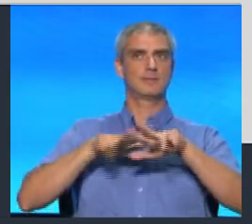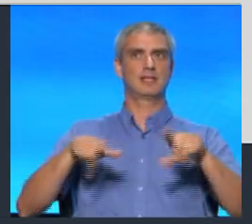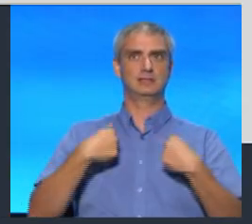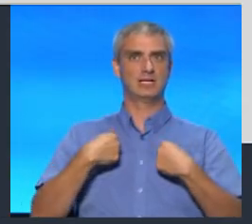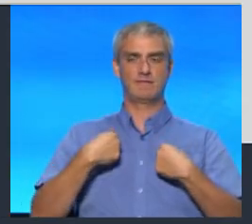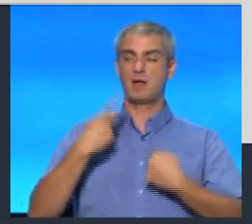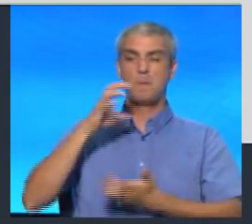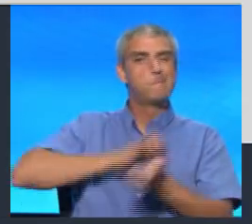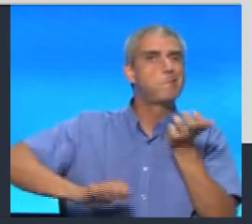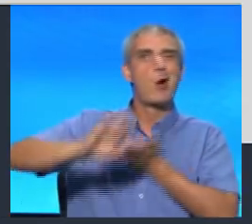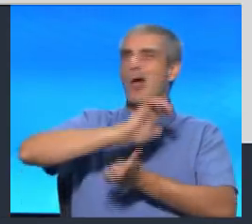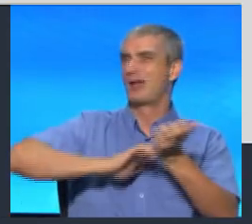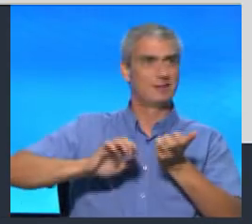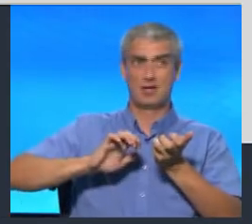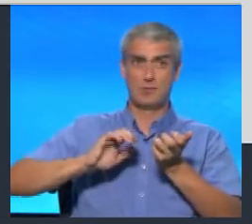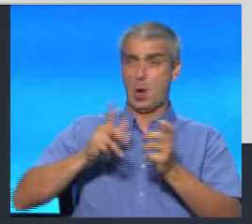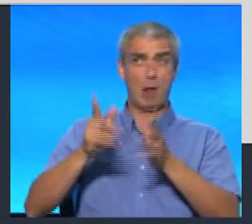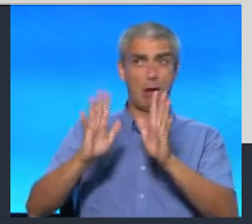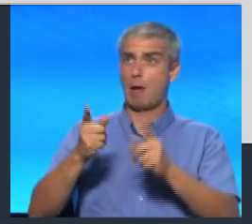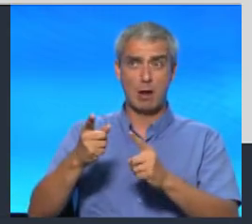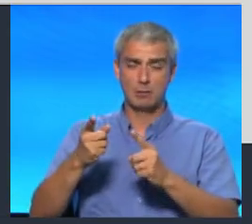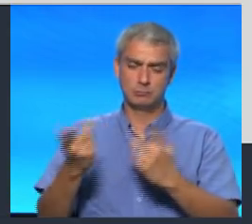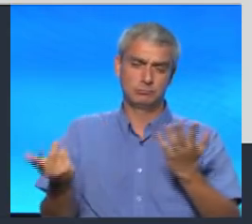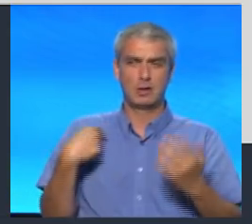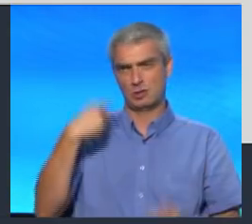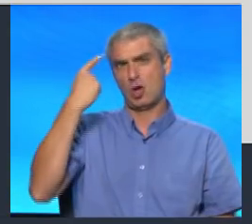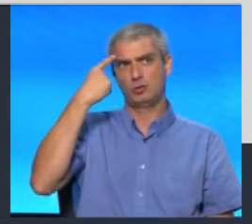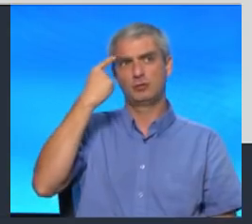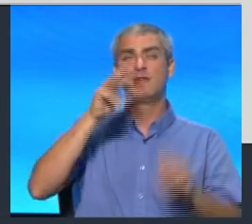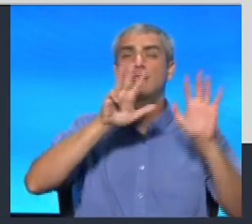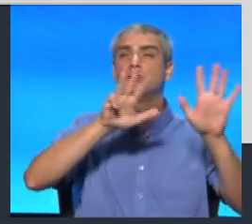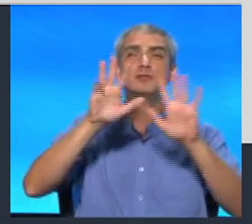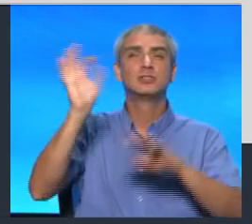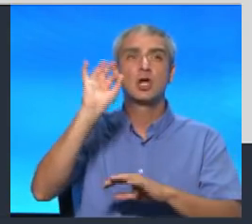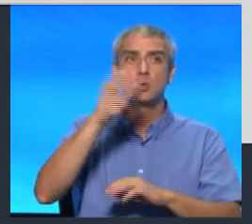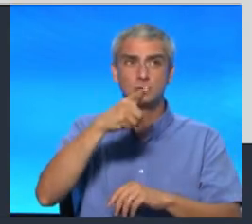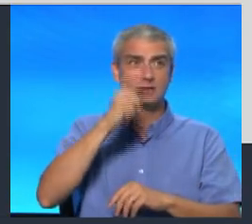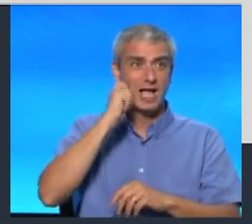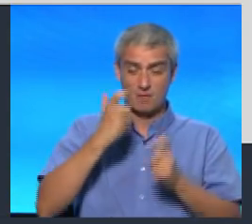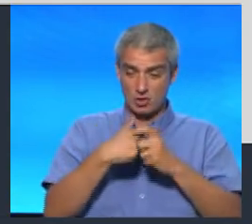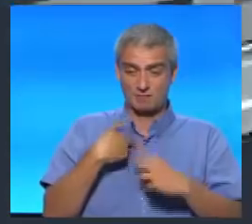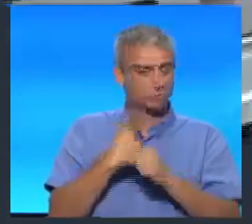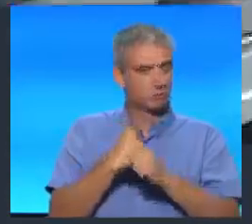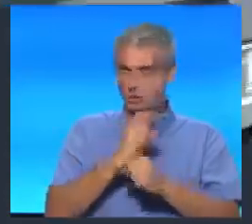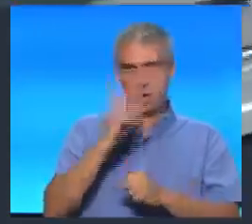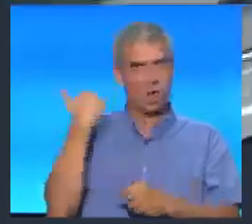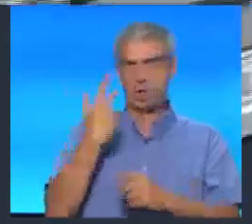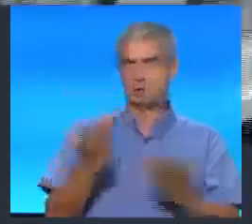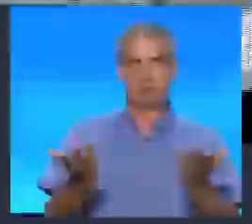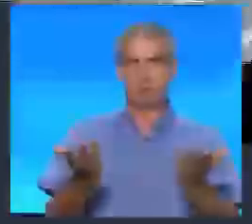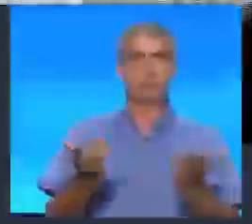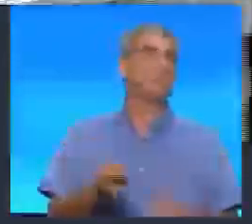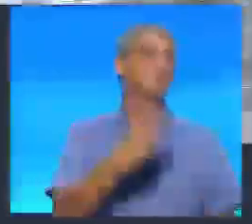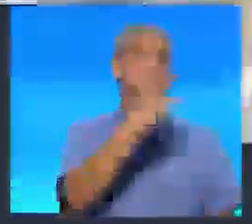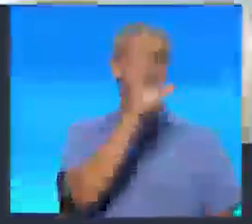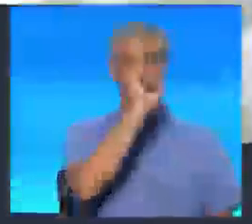שהבירוקרטיה לא הייתה מתנהלת בצורה שהיא מתנהלת, אני חושב ש-99% מהעבירות שהחברה שלי עברה לא הייתה עוברת. בעיני רמי